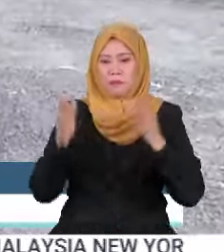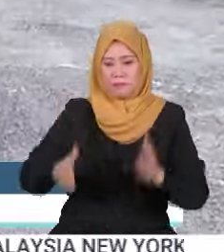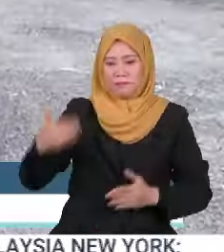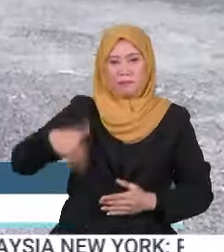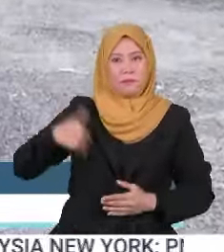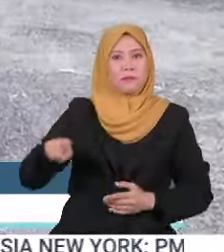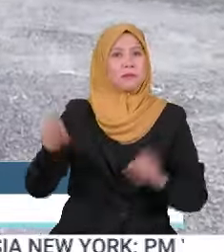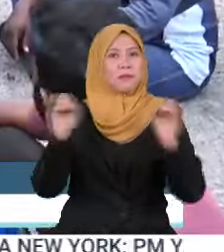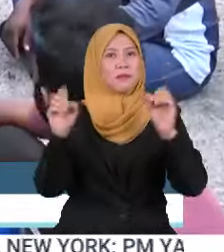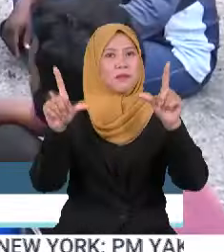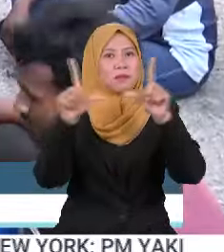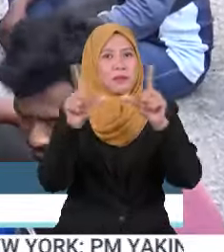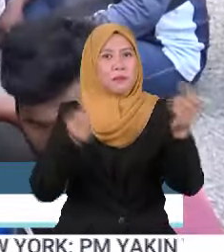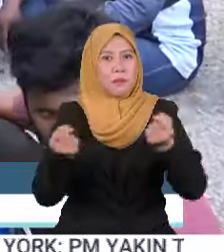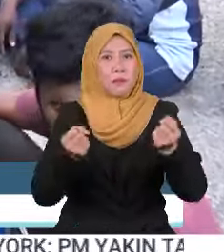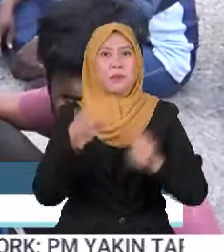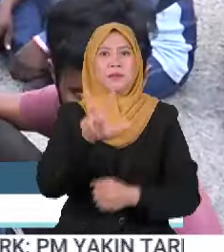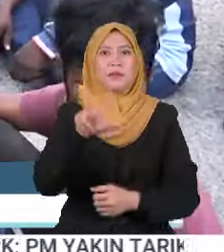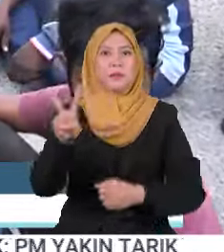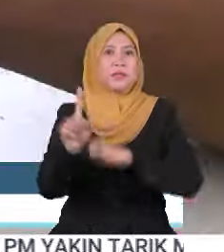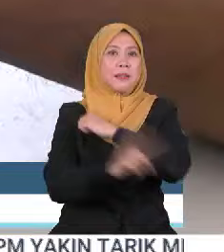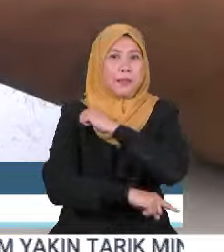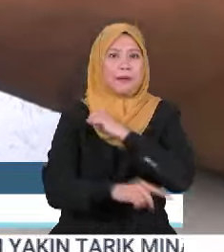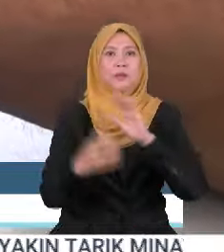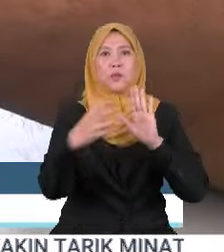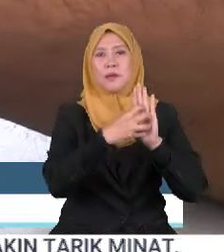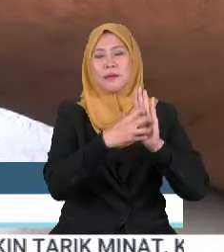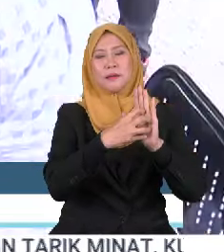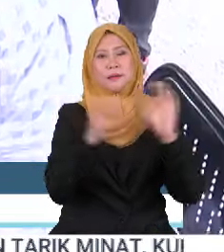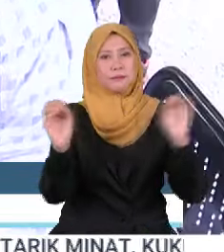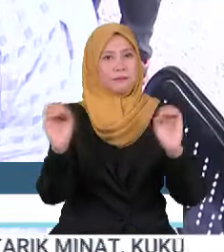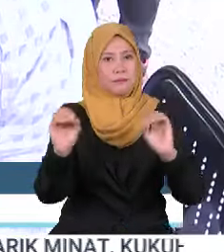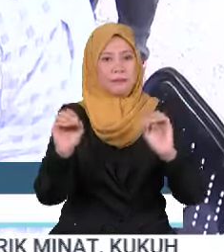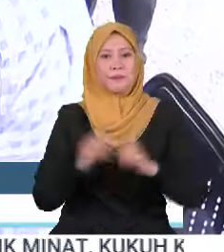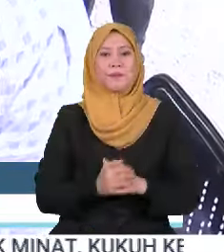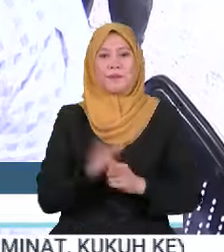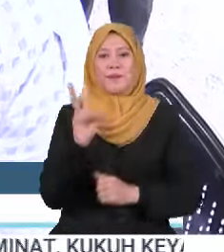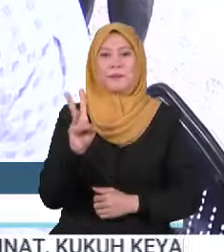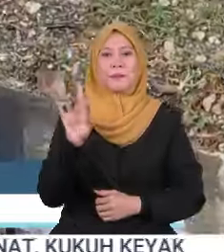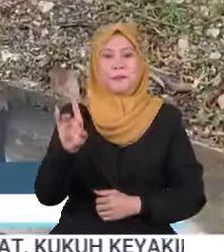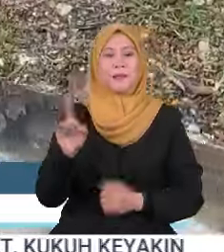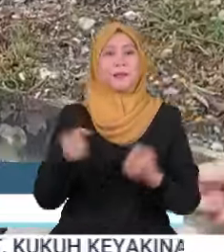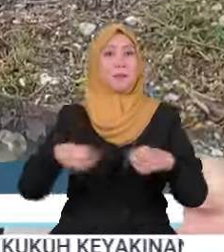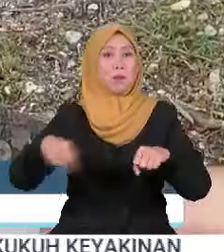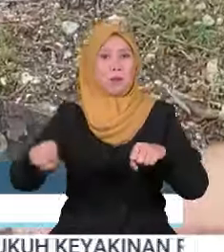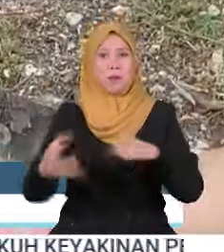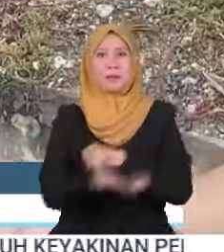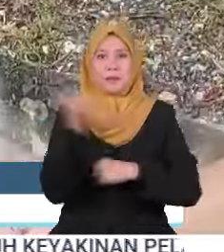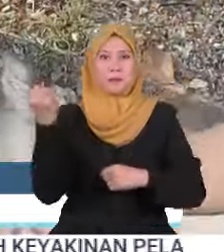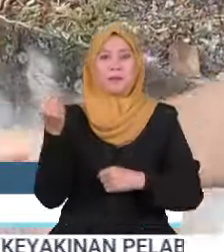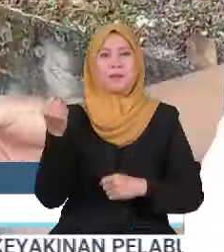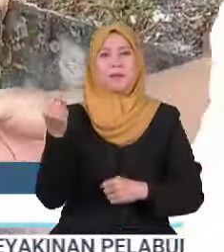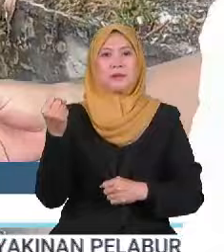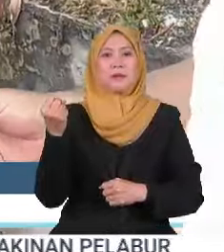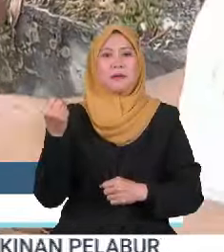mempunyai lesen memandu. 32 saman lagi tiada cukai jalan kenderaan. 68 kenderaan disita meliputi